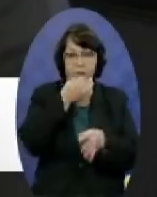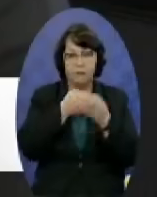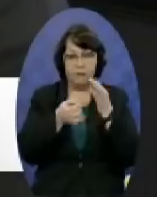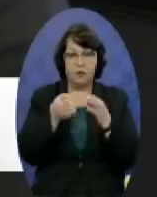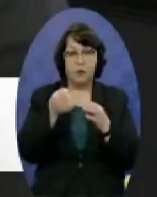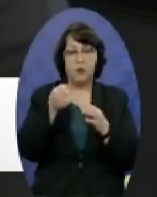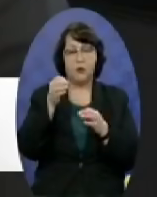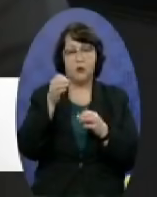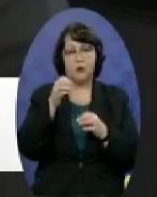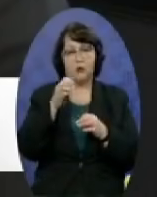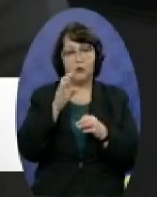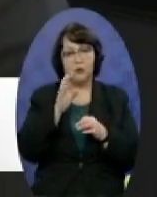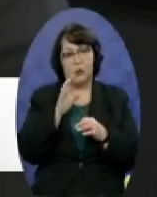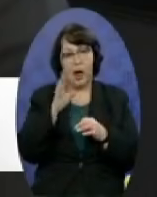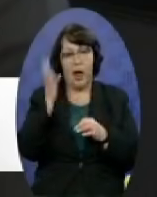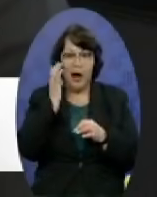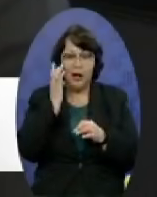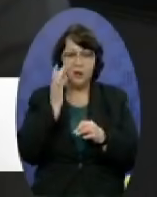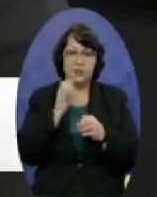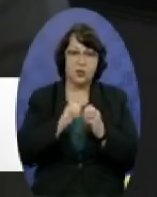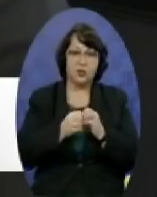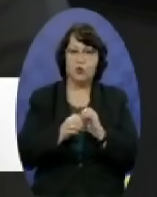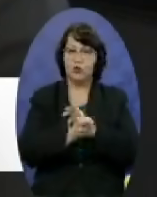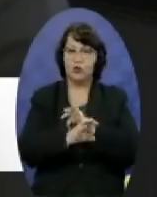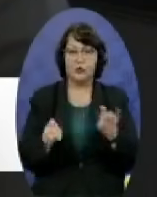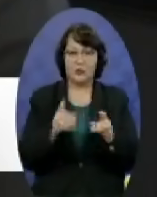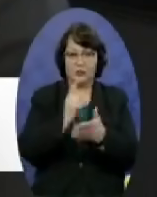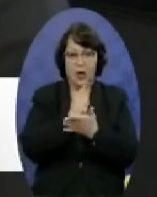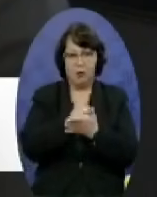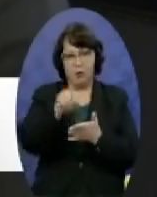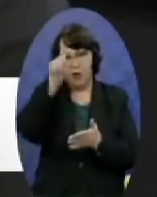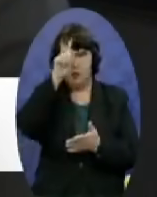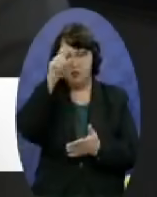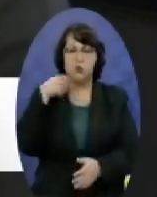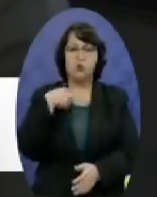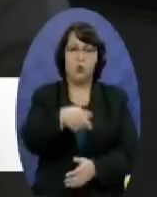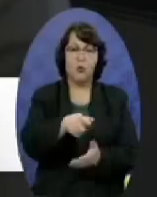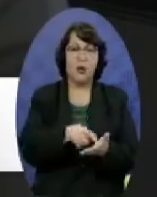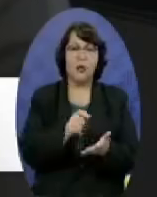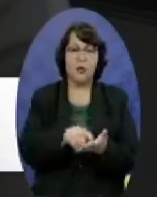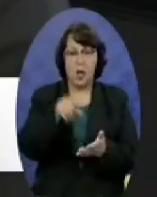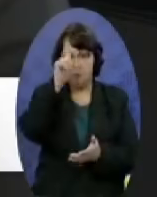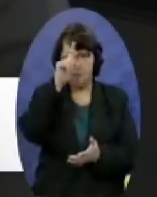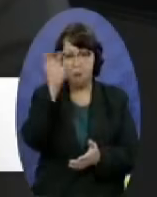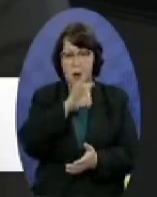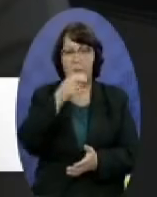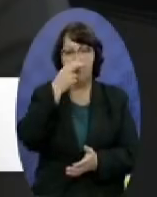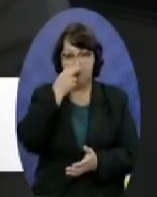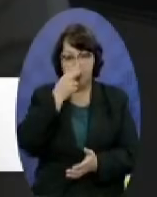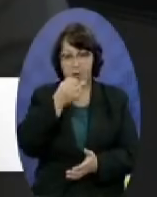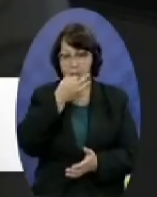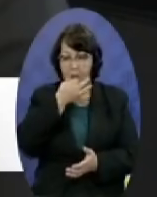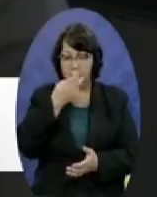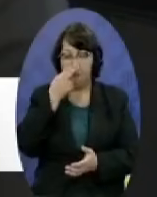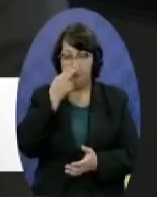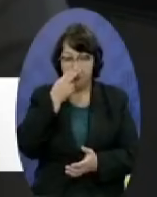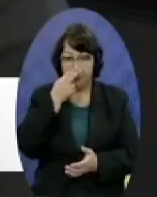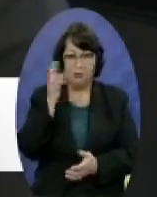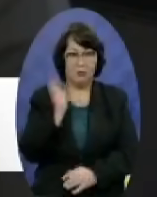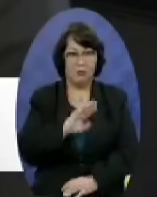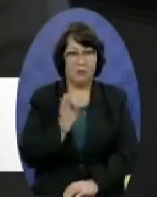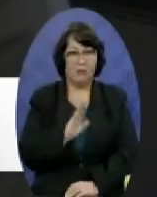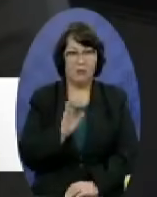юм учраас заавал эмчит зайлшгүй хандаж хүүхдээ үзүүлж одоо эмчийн завраар